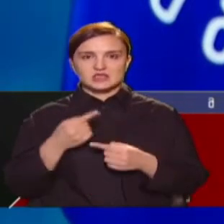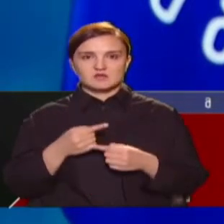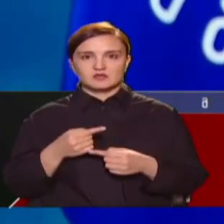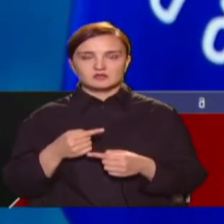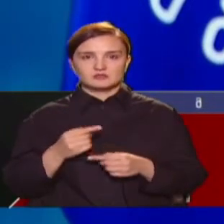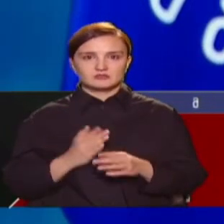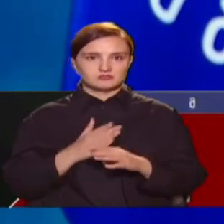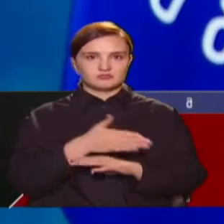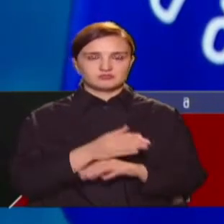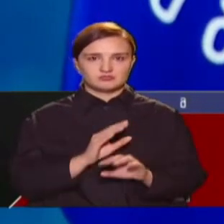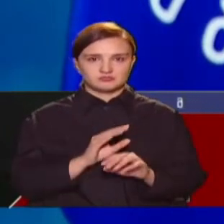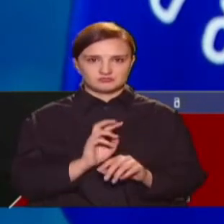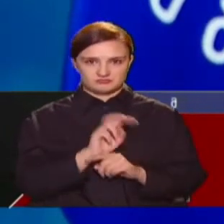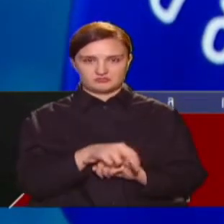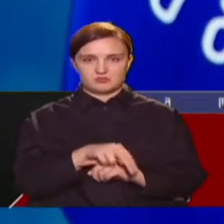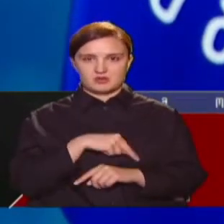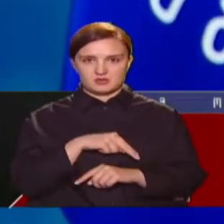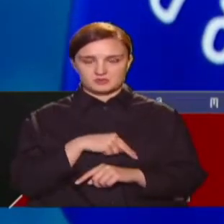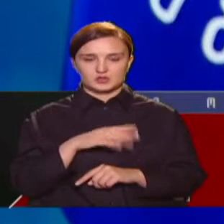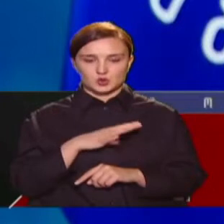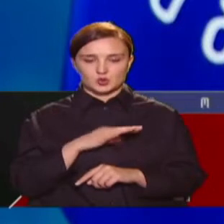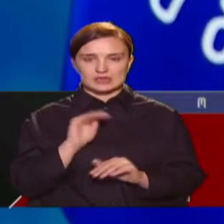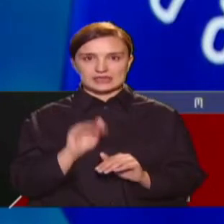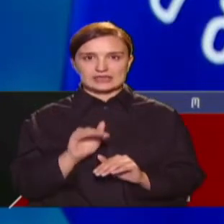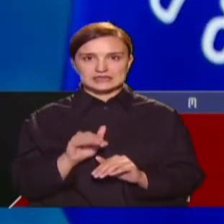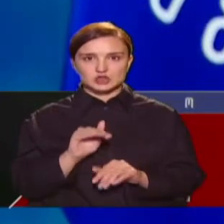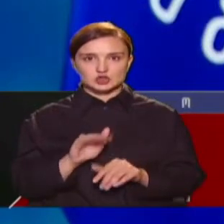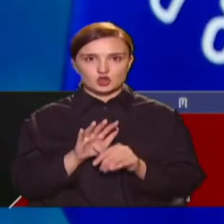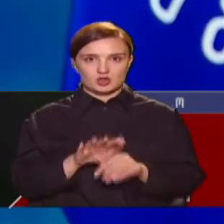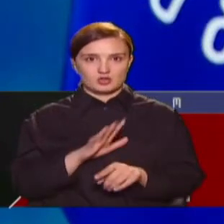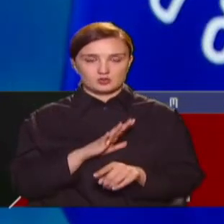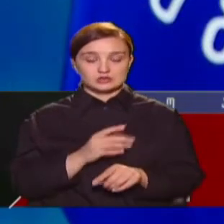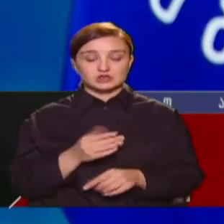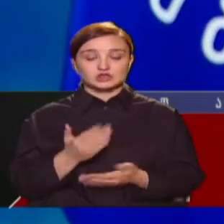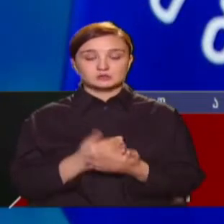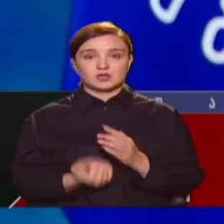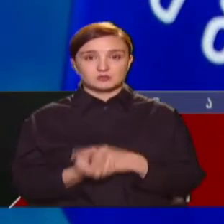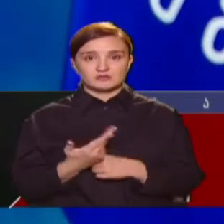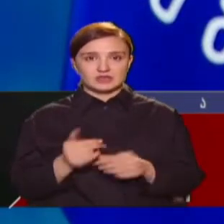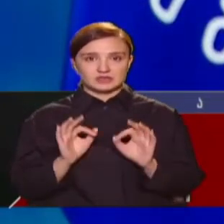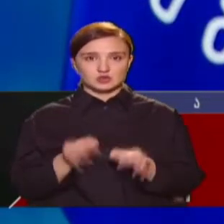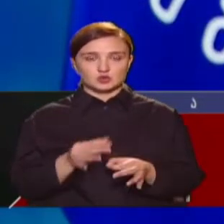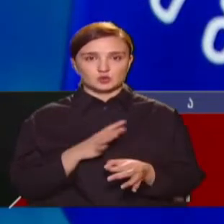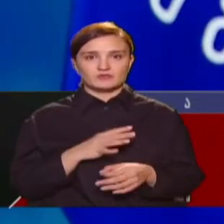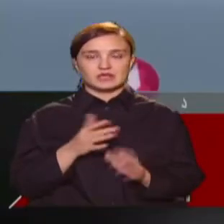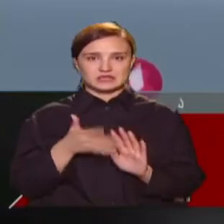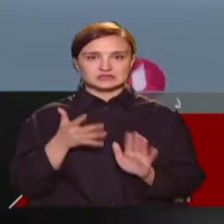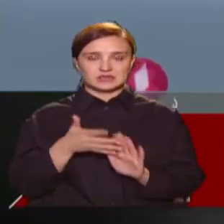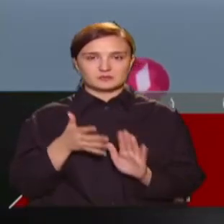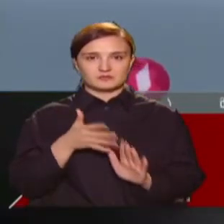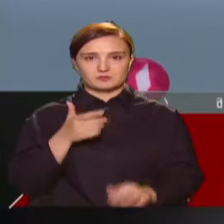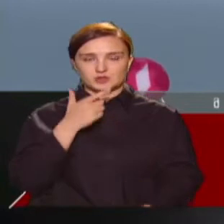პარლამენტში, გახსოვთ რამხელა კრიტიკა და ზეწოლა იყო მათზე, მაგრამ შემდეგ აღმოჩნდა, რომ თურმე მართლა სწორი ყოფილა პარლამენტში შესვლა